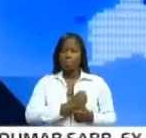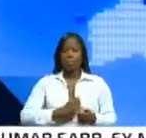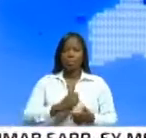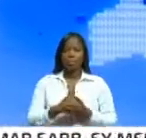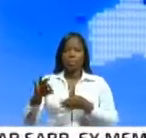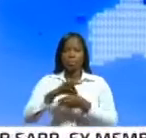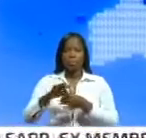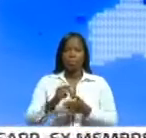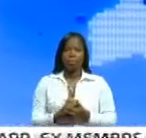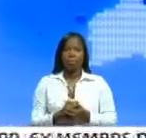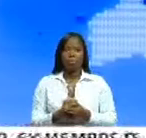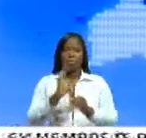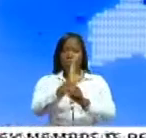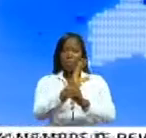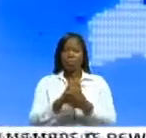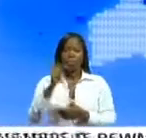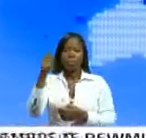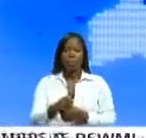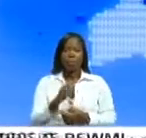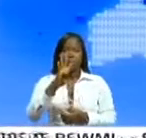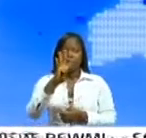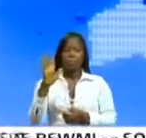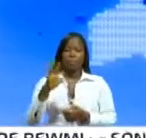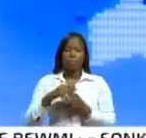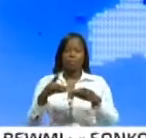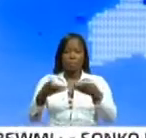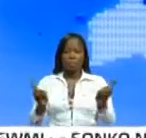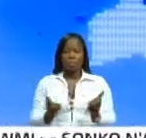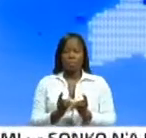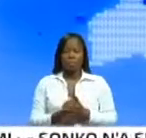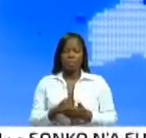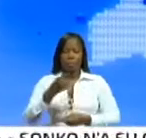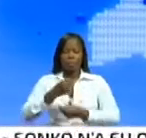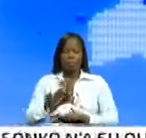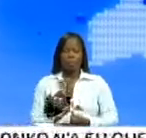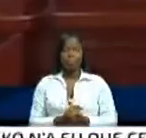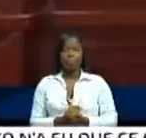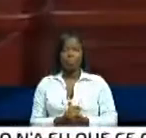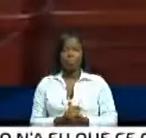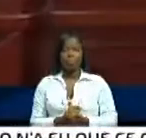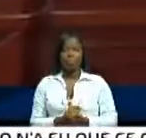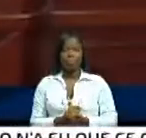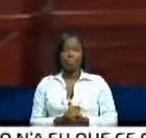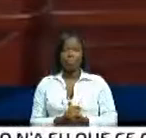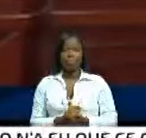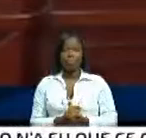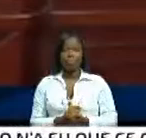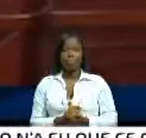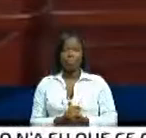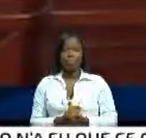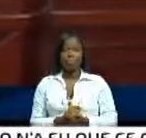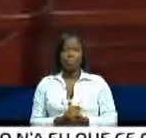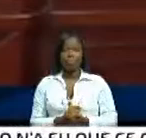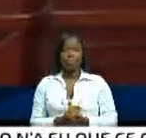formations en lice compte faire le tour des 45 départements que compte le pays un travail de kodinji la course au conseil des